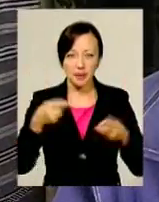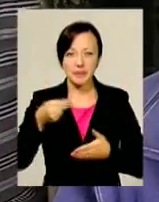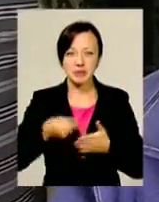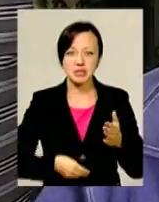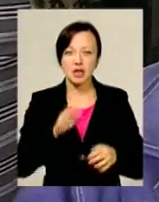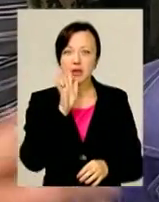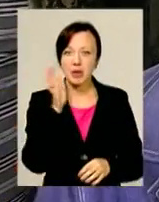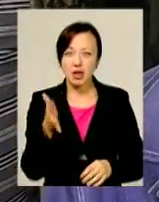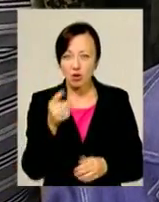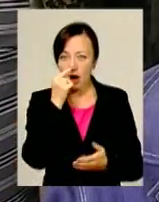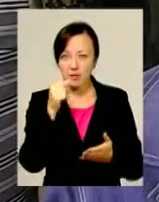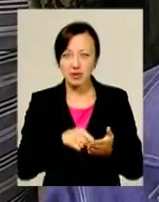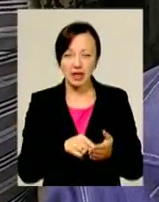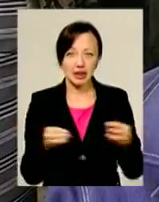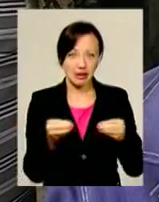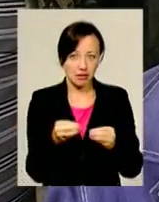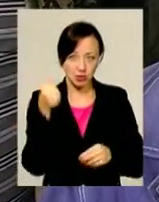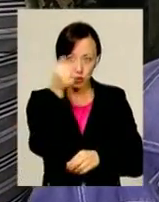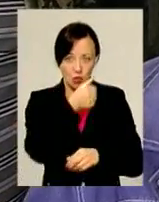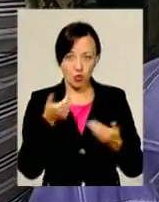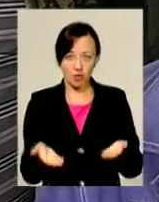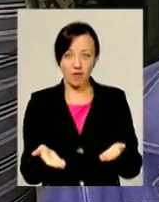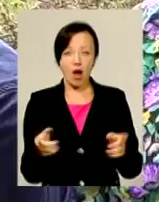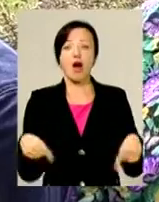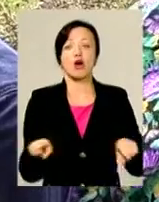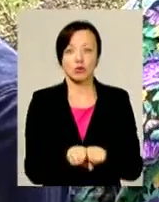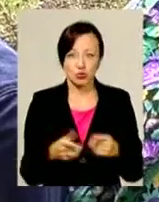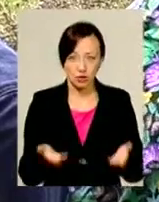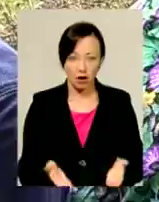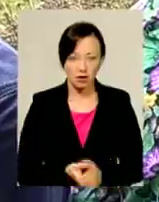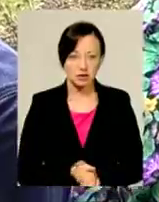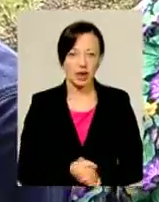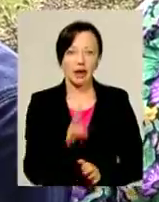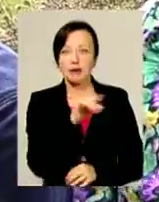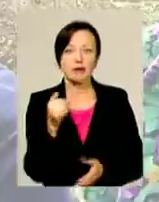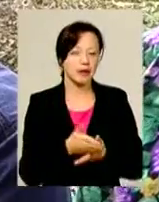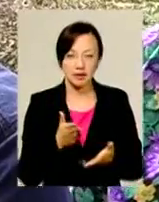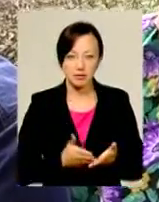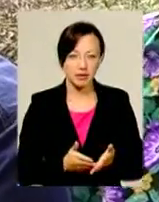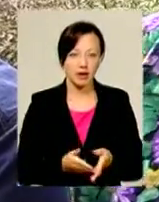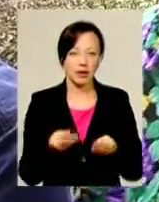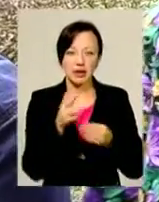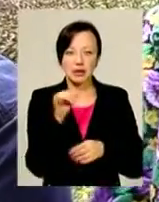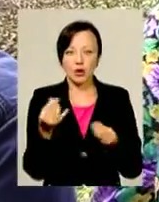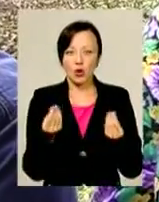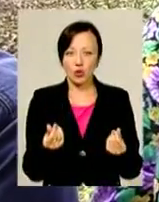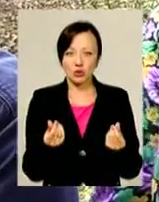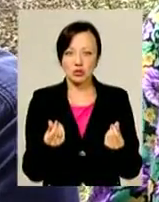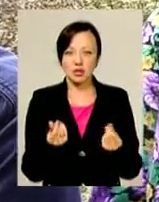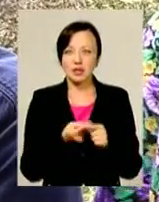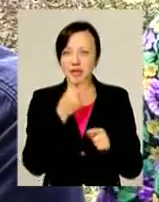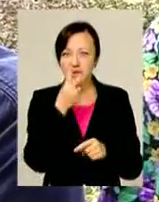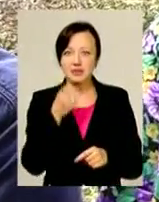на 5 років, а опинилося на 10. А що так? Ні хліба, ні грошей. Але дивляться, що тут зараз кіля